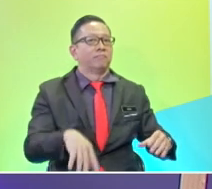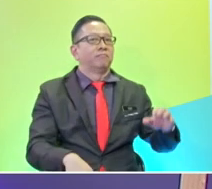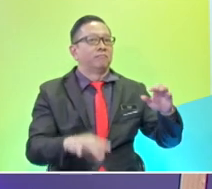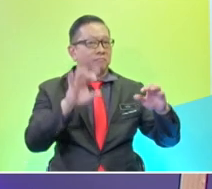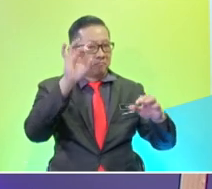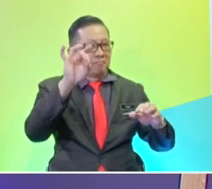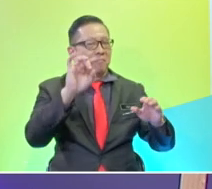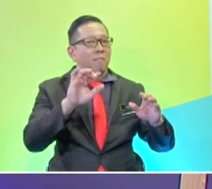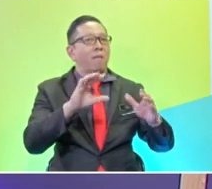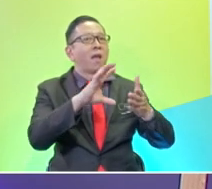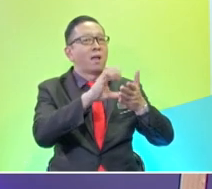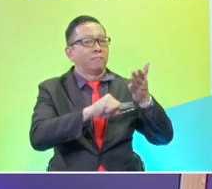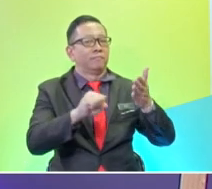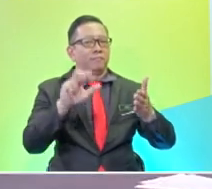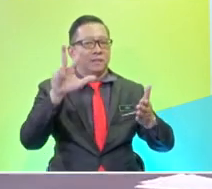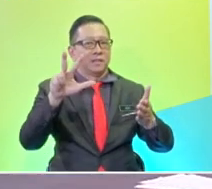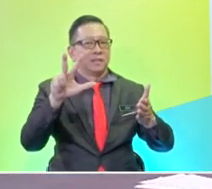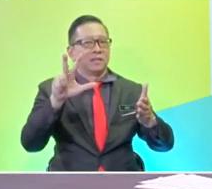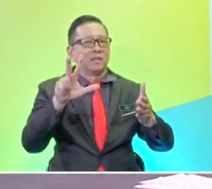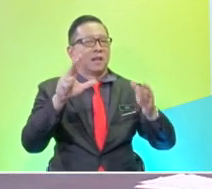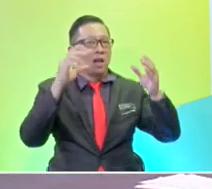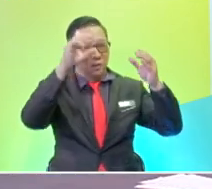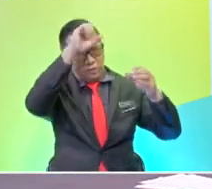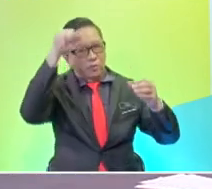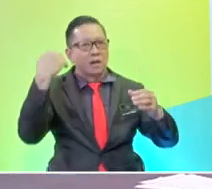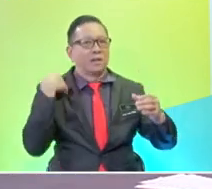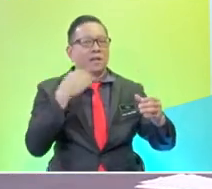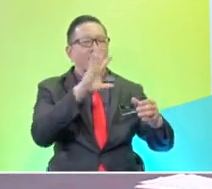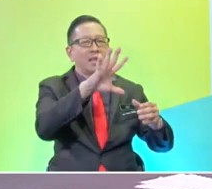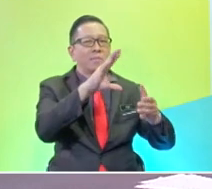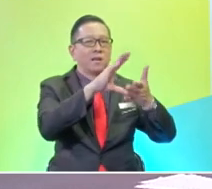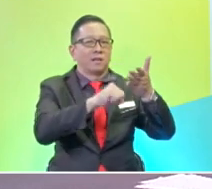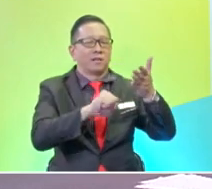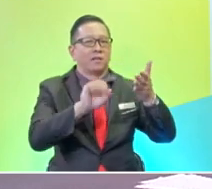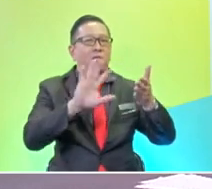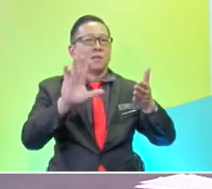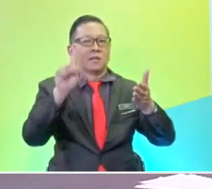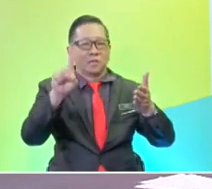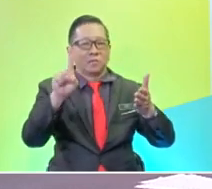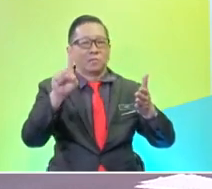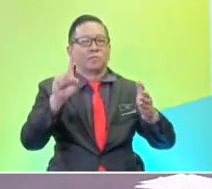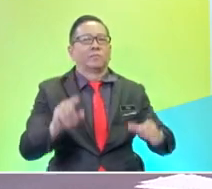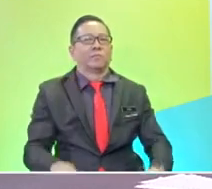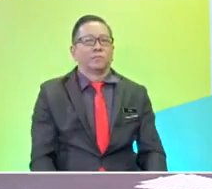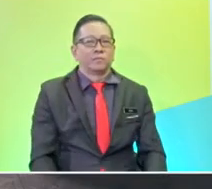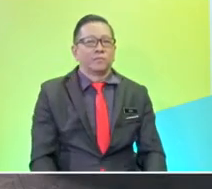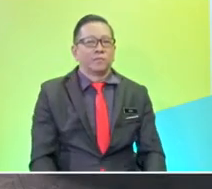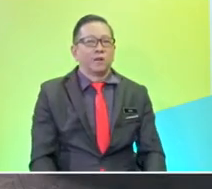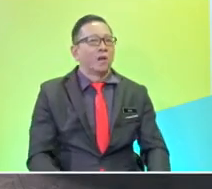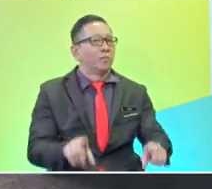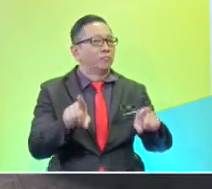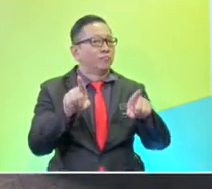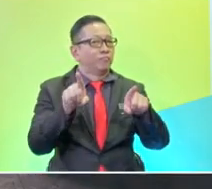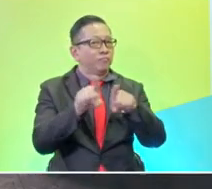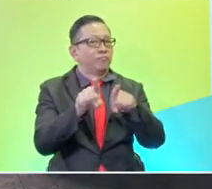= 5 tolak satu sama dengan Oh ini duduk belum ada jawaban